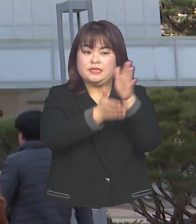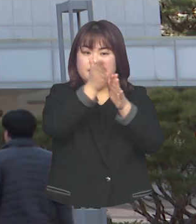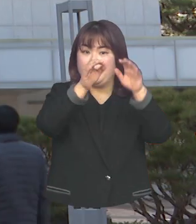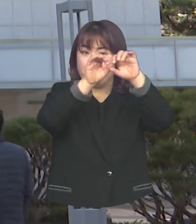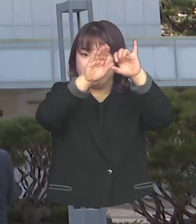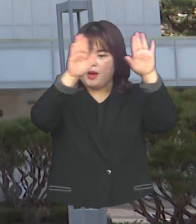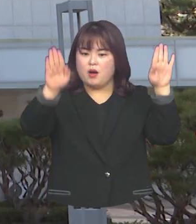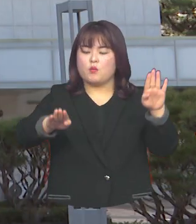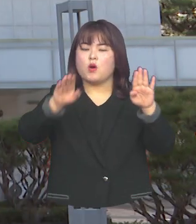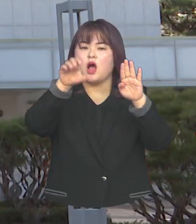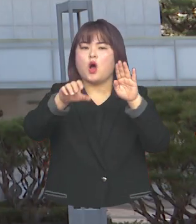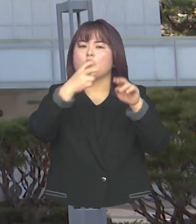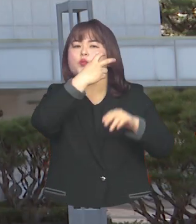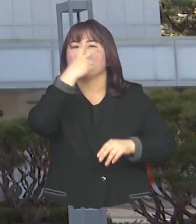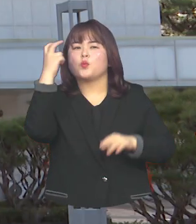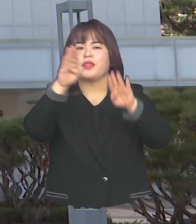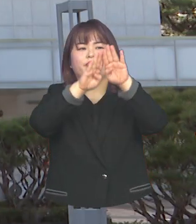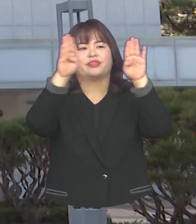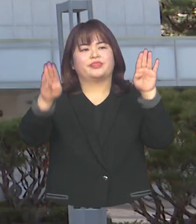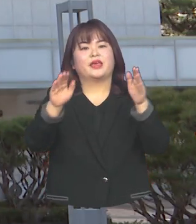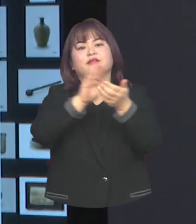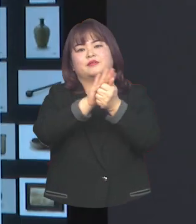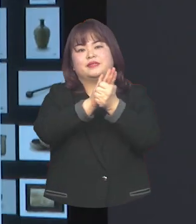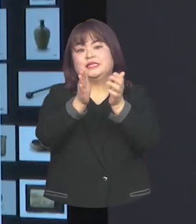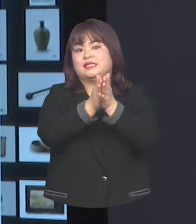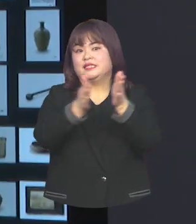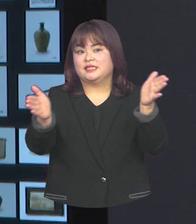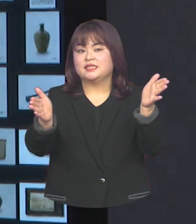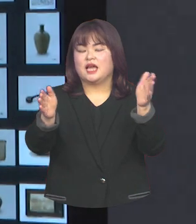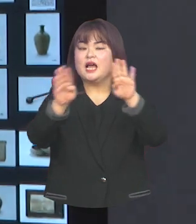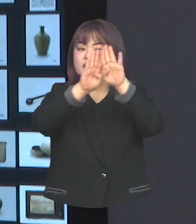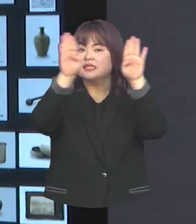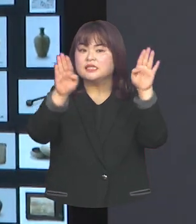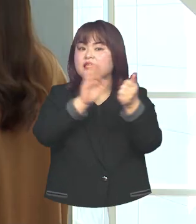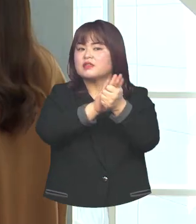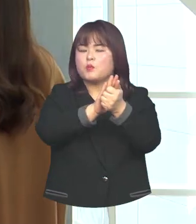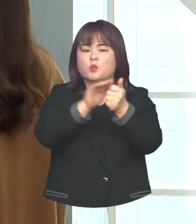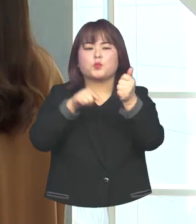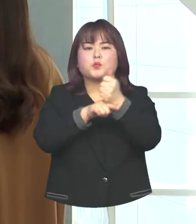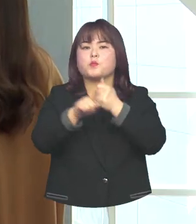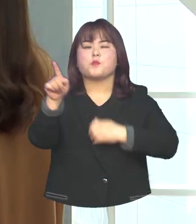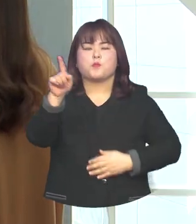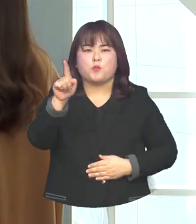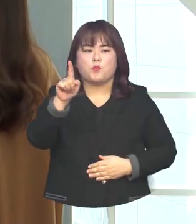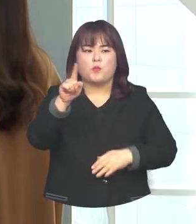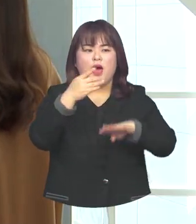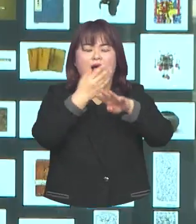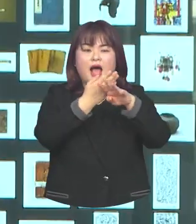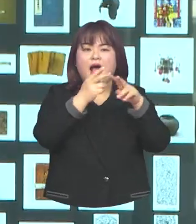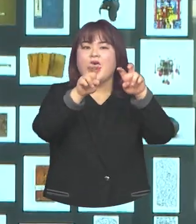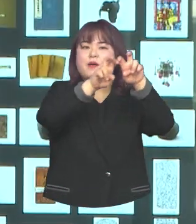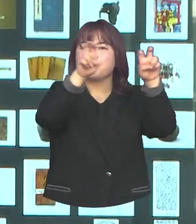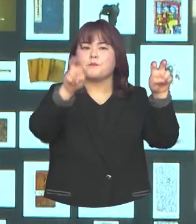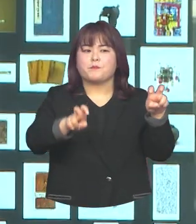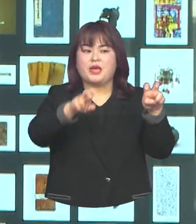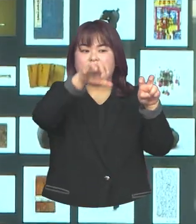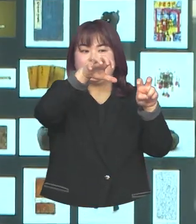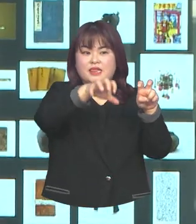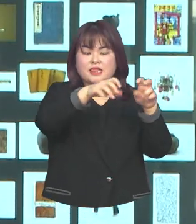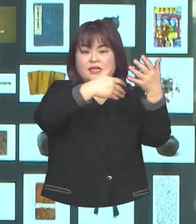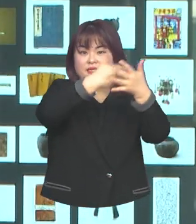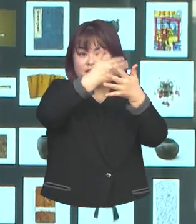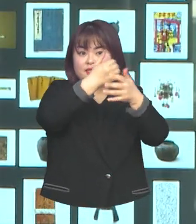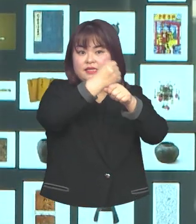용인시 박물관에서 스마트 용인시 박물관 서비스를 운영합니다. 스마트 용인시 박물관 서비스는 인터랙티브 스마트